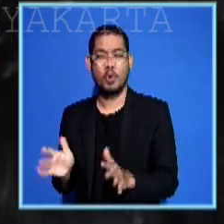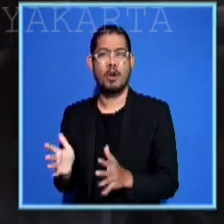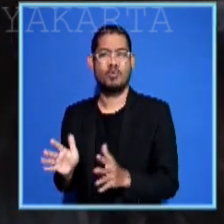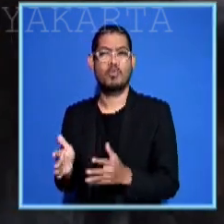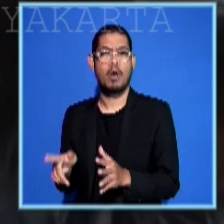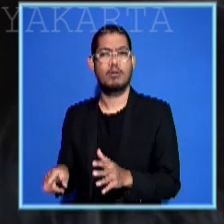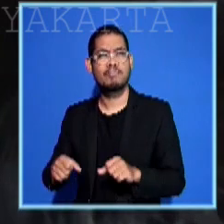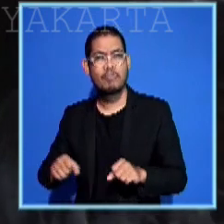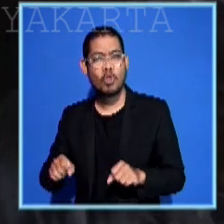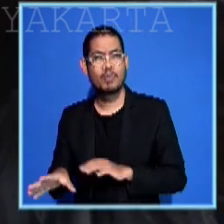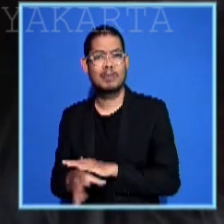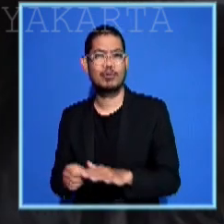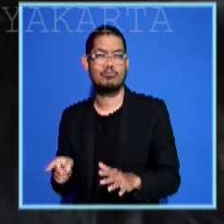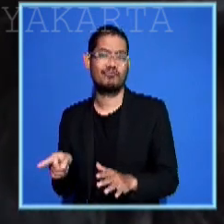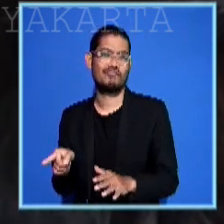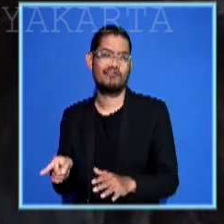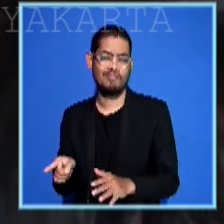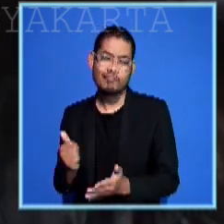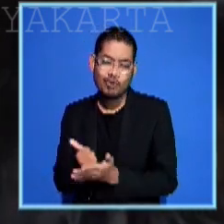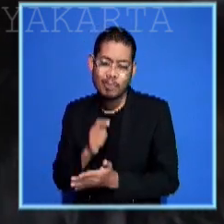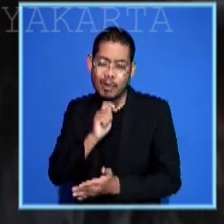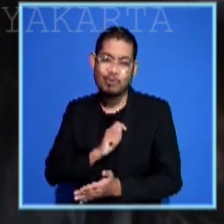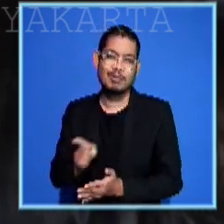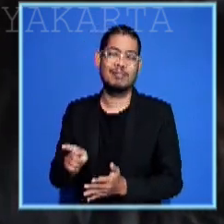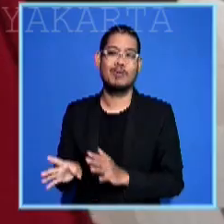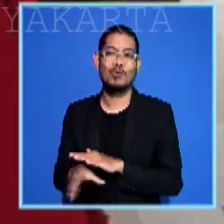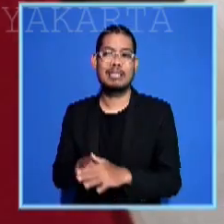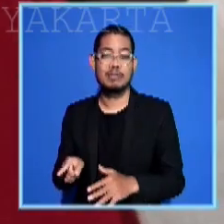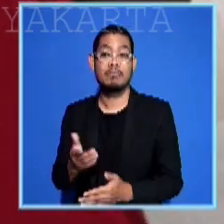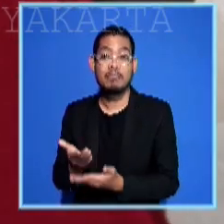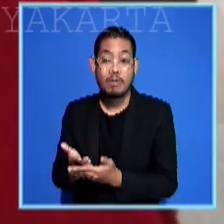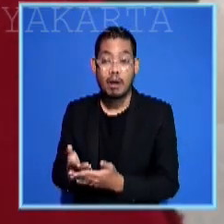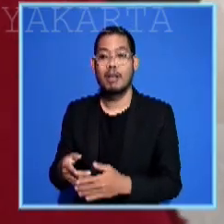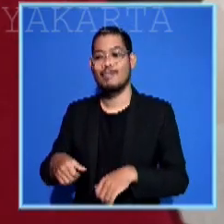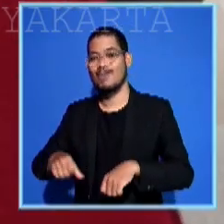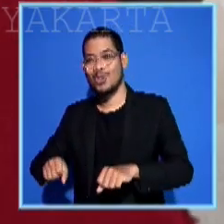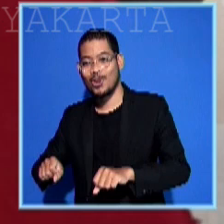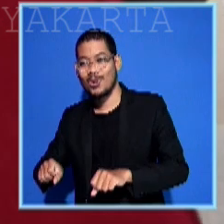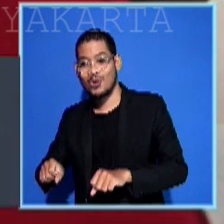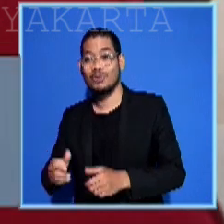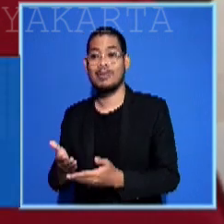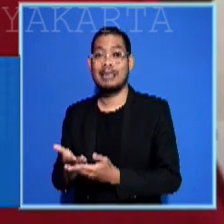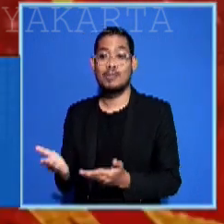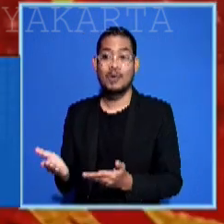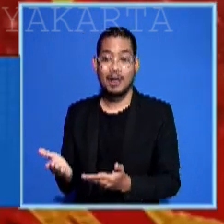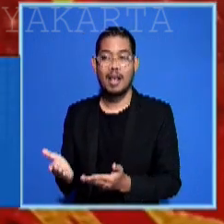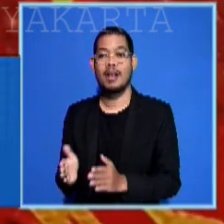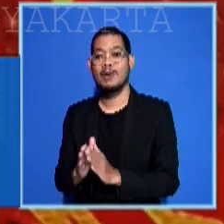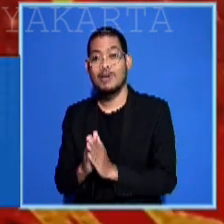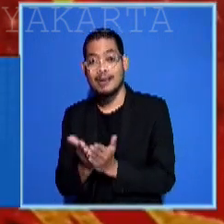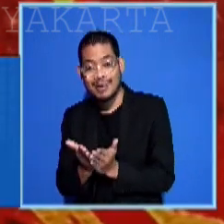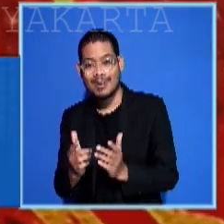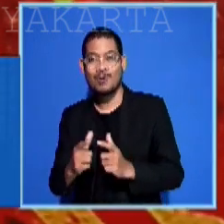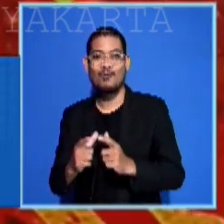Dari penangkapan diri, polisi mengamankan sejumlah barang bukti, satu unit motor metik, beserta surat-surat kendaraan. Akibat